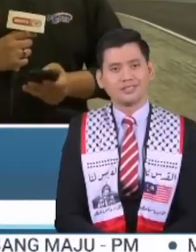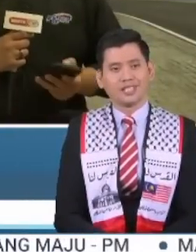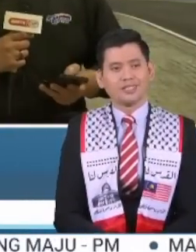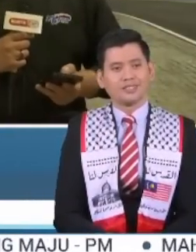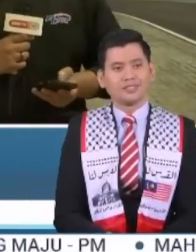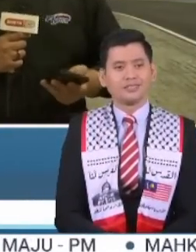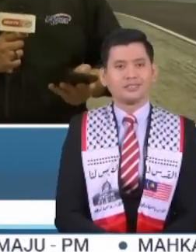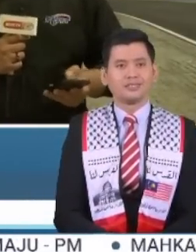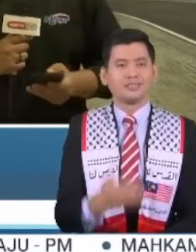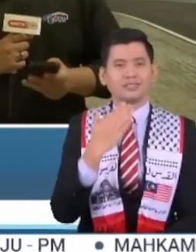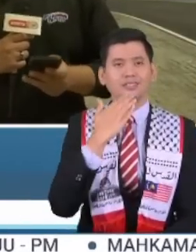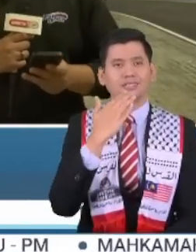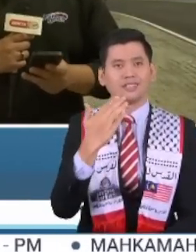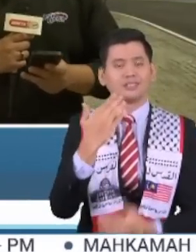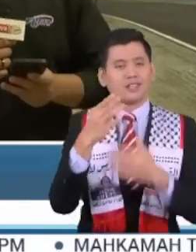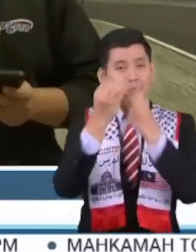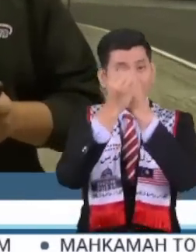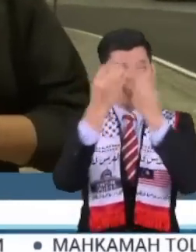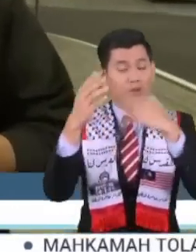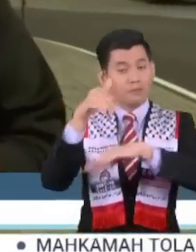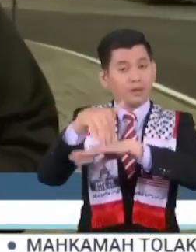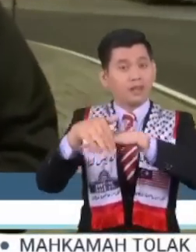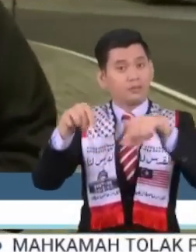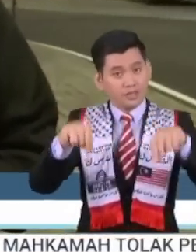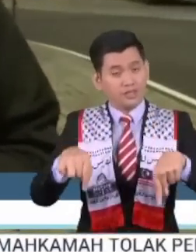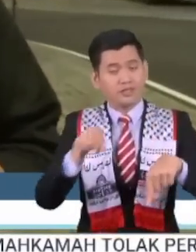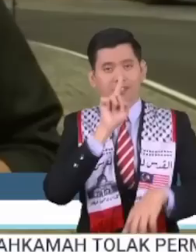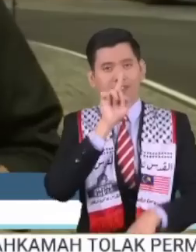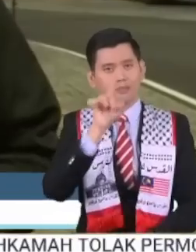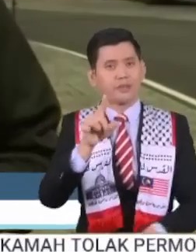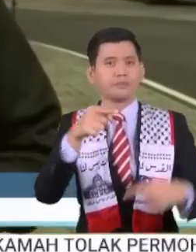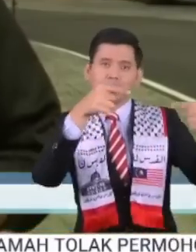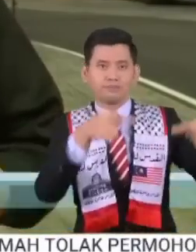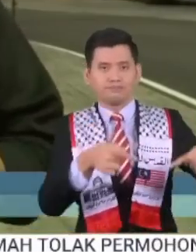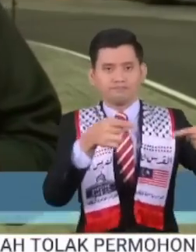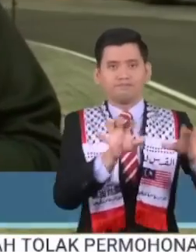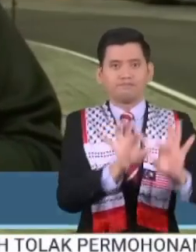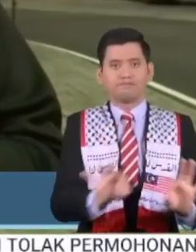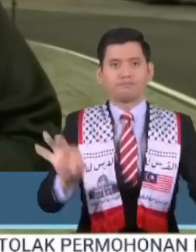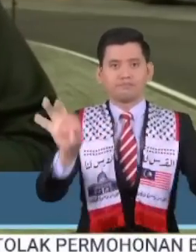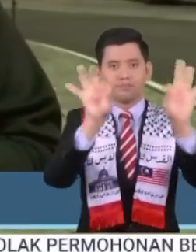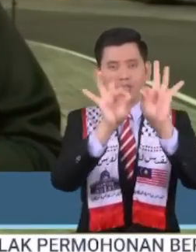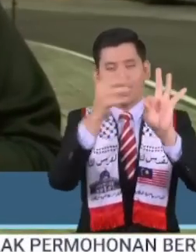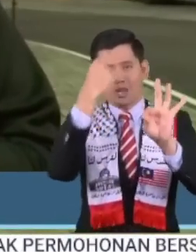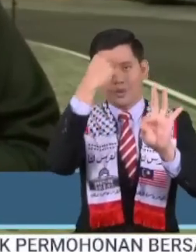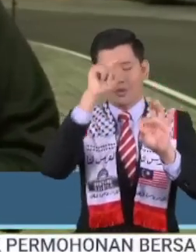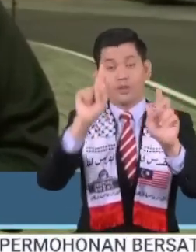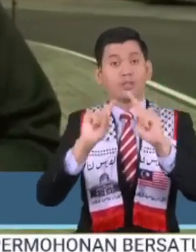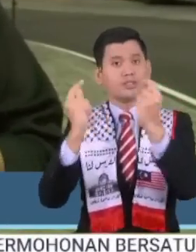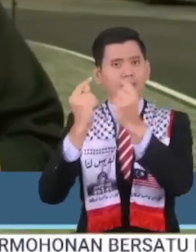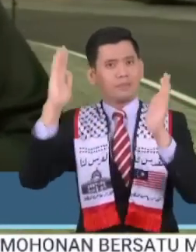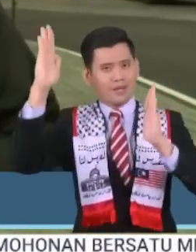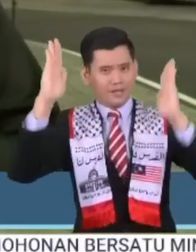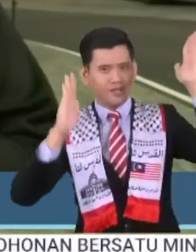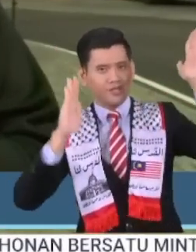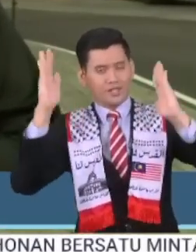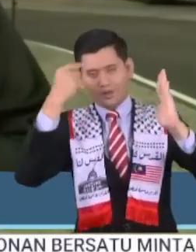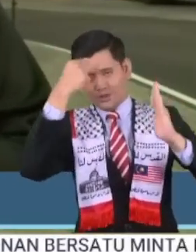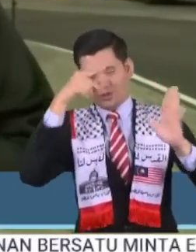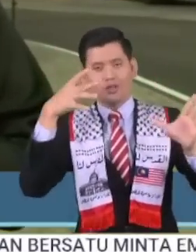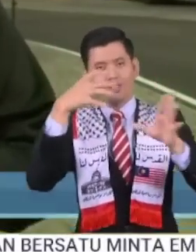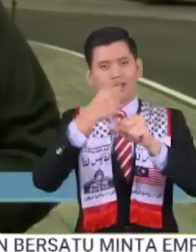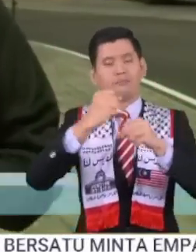Baik, terima kasih. Seperti yang sedia maklum, malam ini merupakan perlawanan penting buat skuad kebangsaan bagi